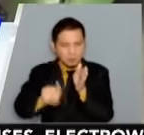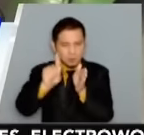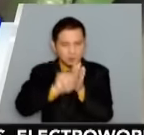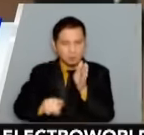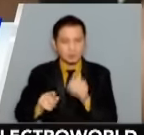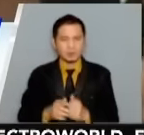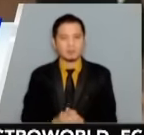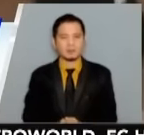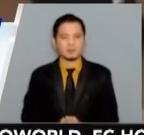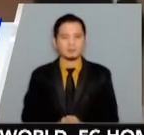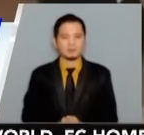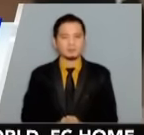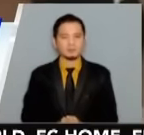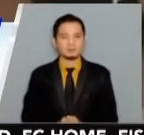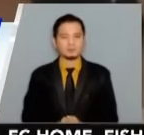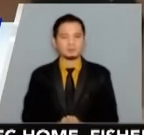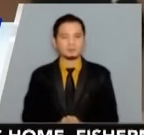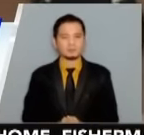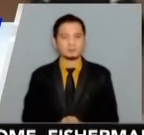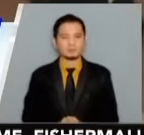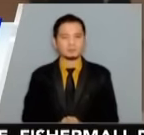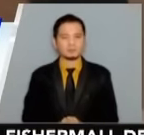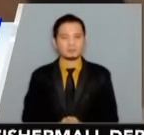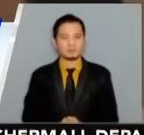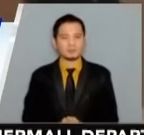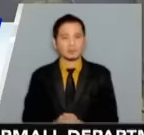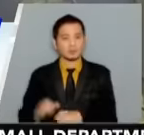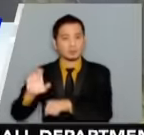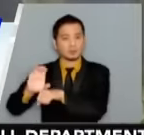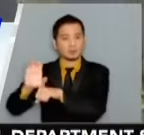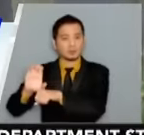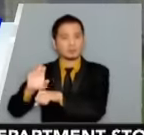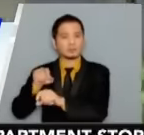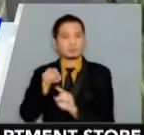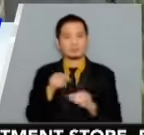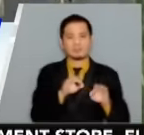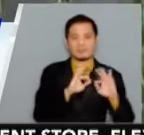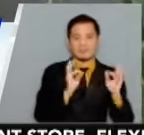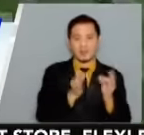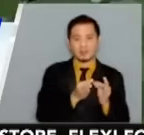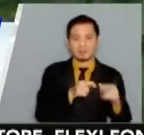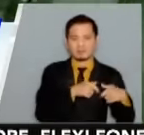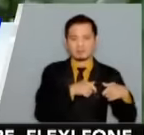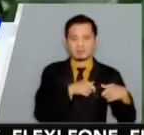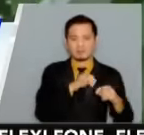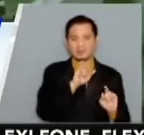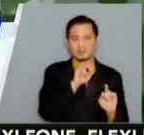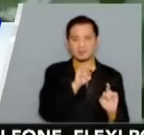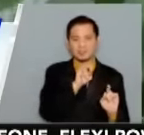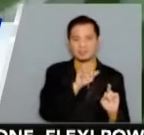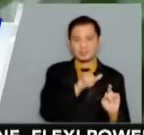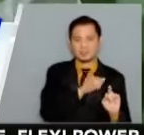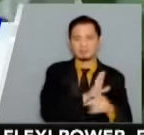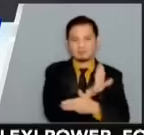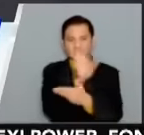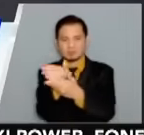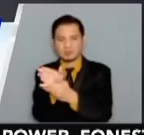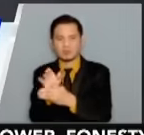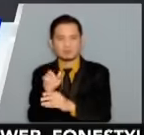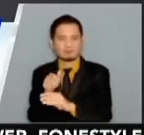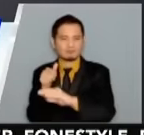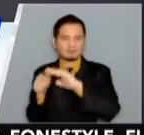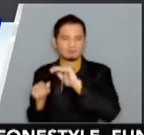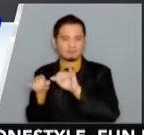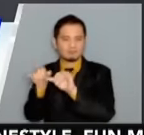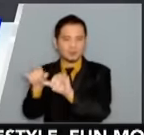Sa seminaryo na muna pansamantalang tumutuloy ang pamilya ni Jenny matapos silang masunugan sa Barangay Damayang Lagi kahapon. Ang